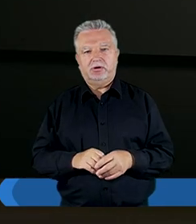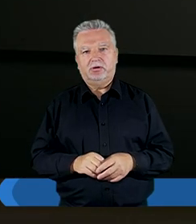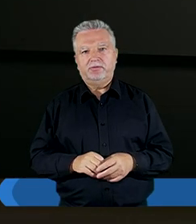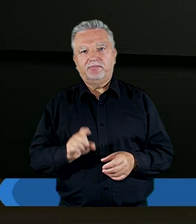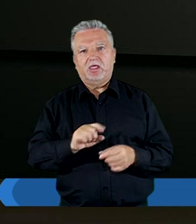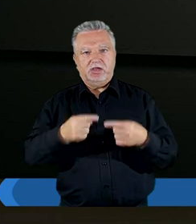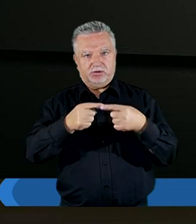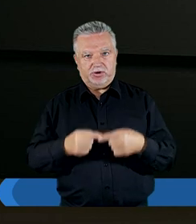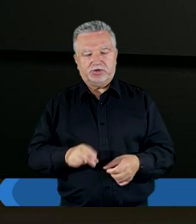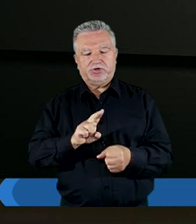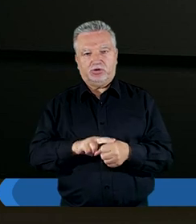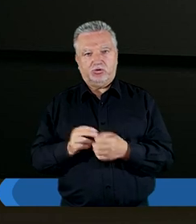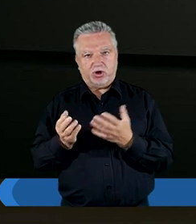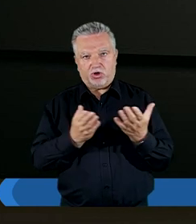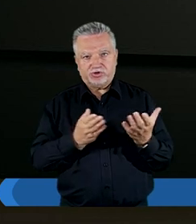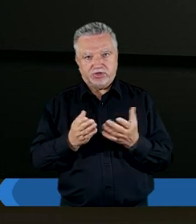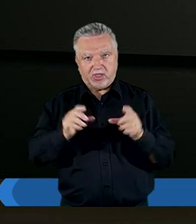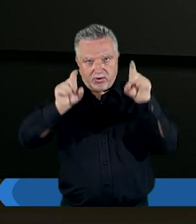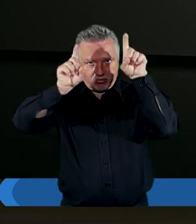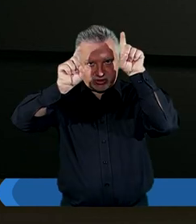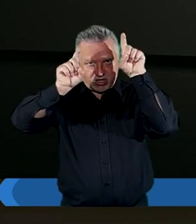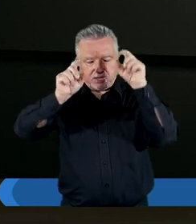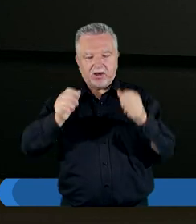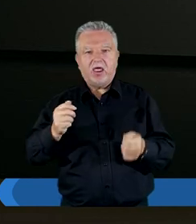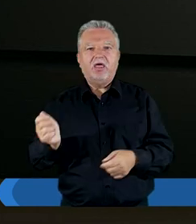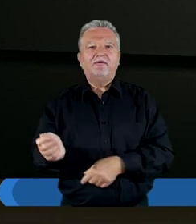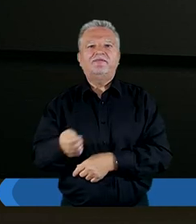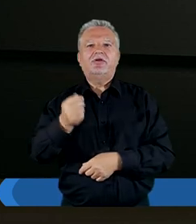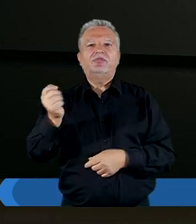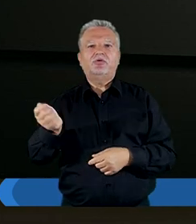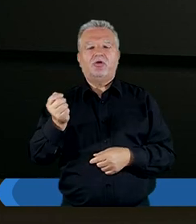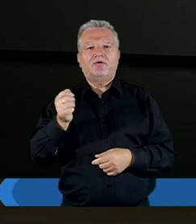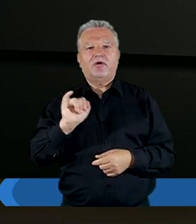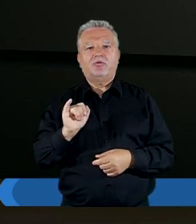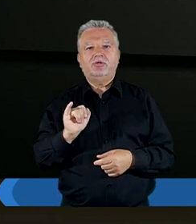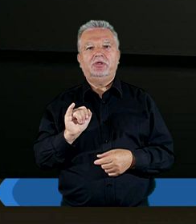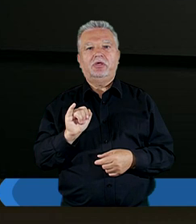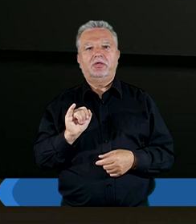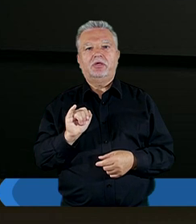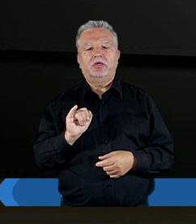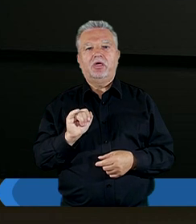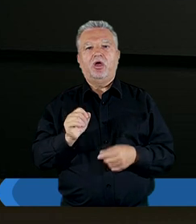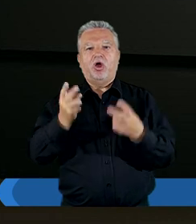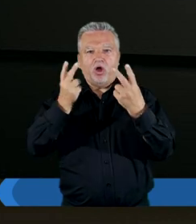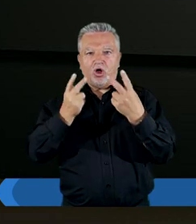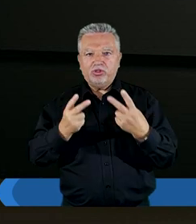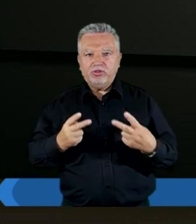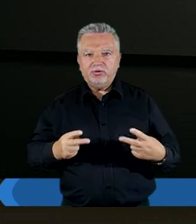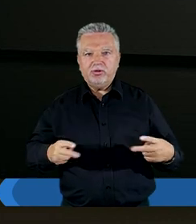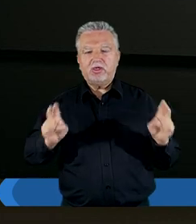wierszy, które odczytałaś, wiemy, że szatan wędrował i odwiedzał na